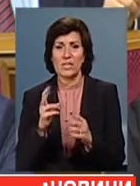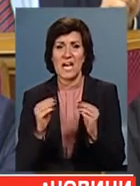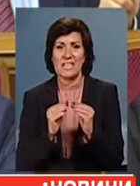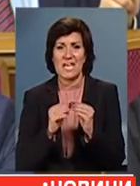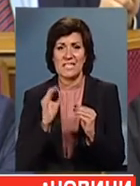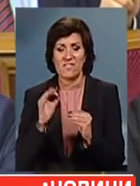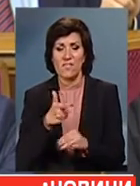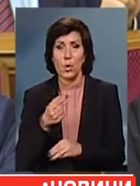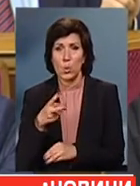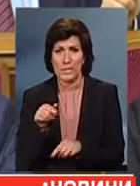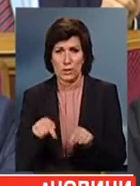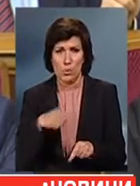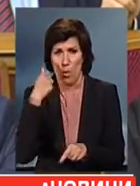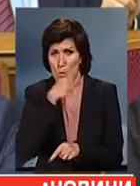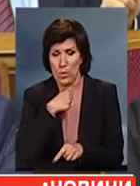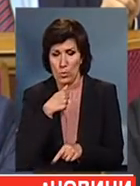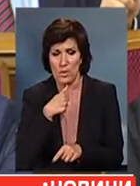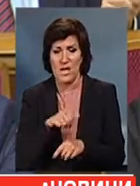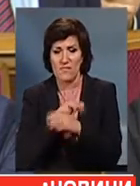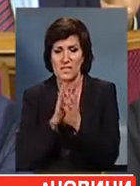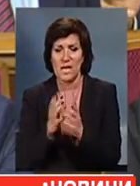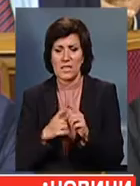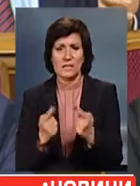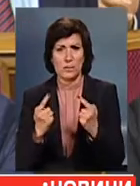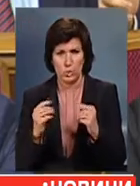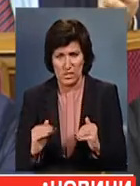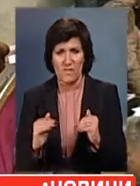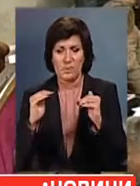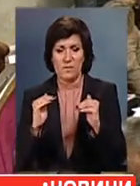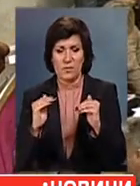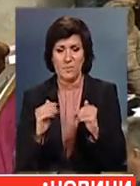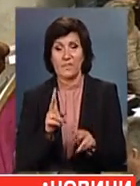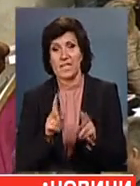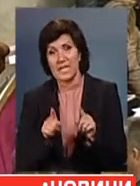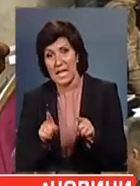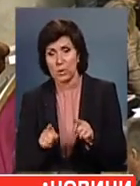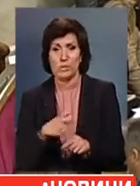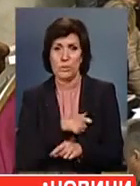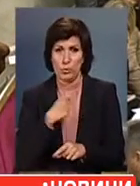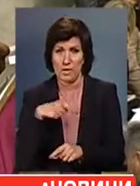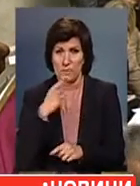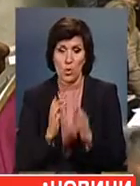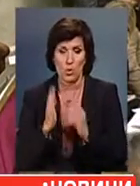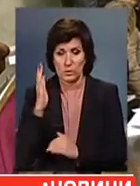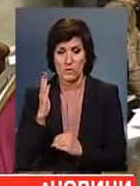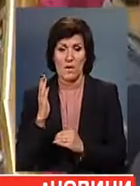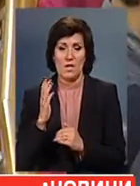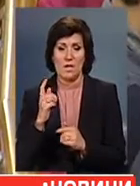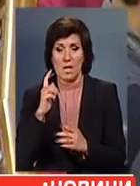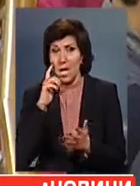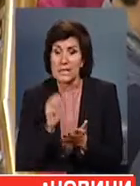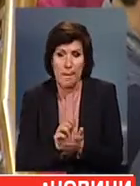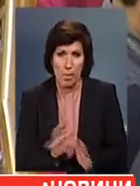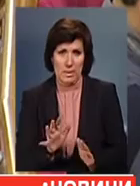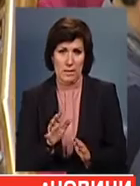10% в грудні цього року. Тобто загалом це суттєве підвищення. Дехто з депутатів каже, голосували і не помітили пункти про